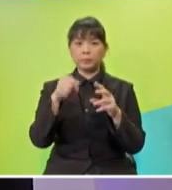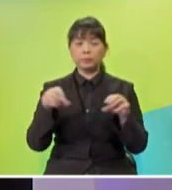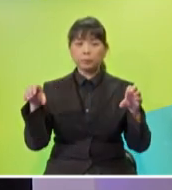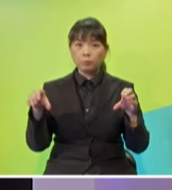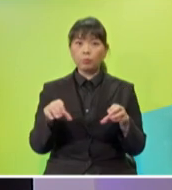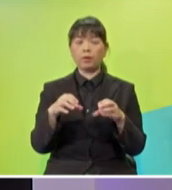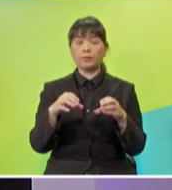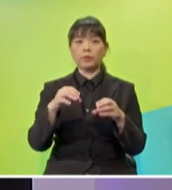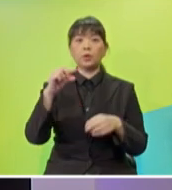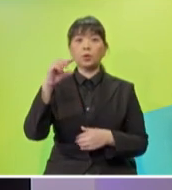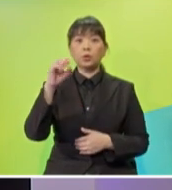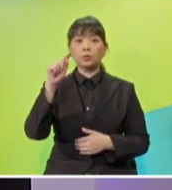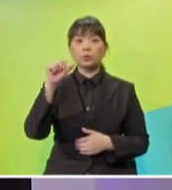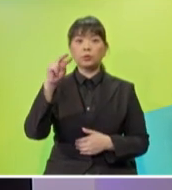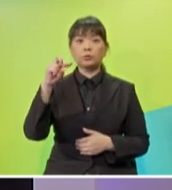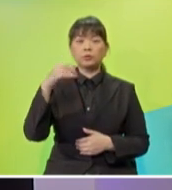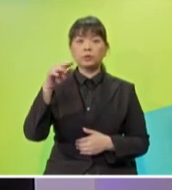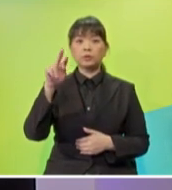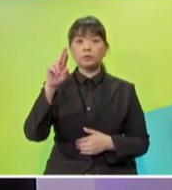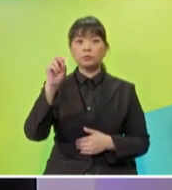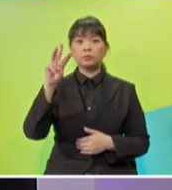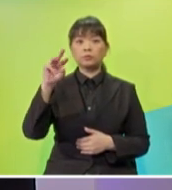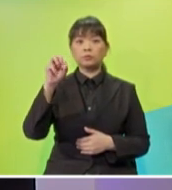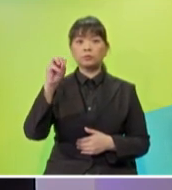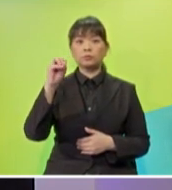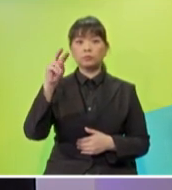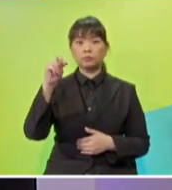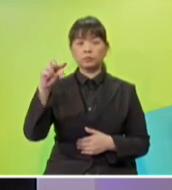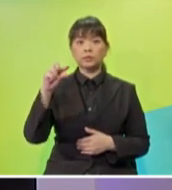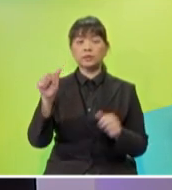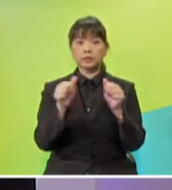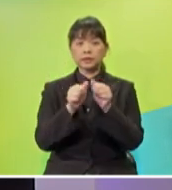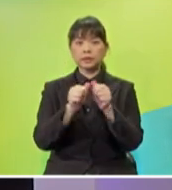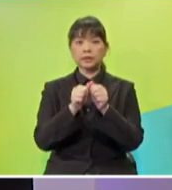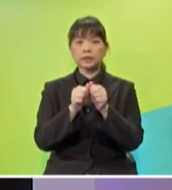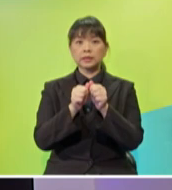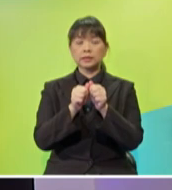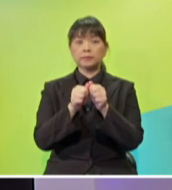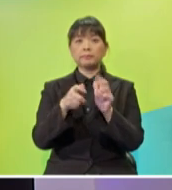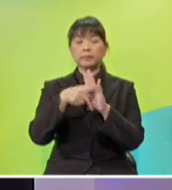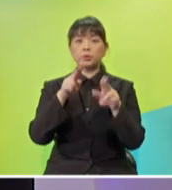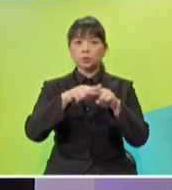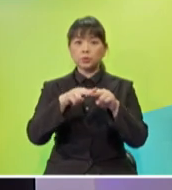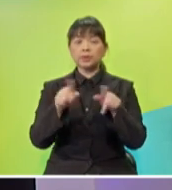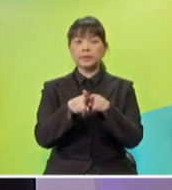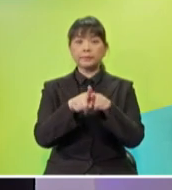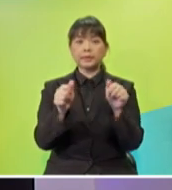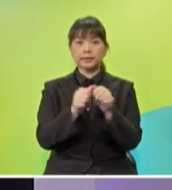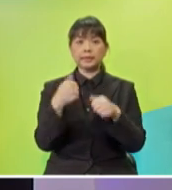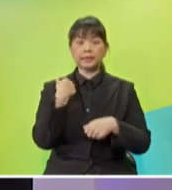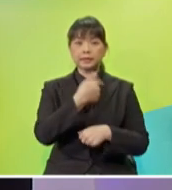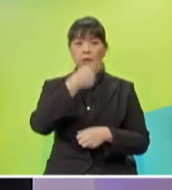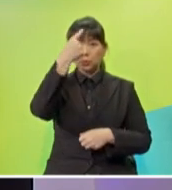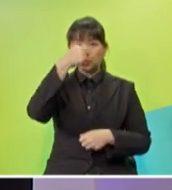bersama-sama di tempat tinggal kita dengan penghuni-penghuni yang bersama dengan kita yang ini penting untuk